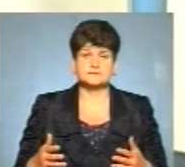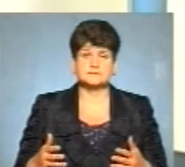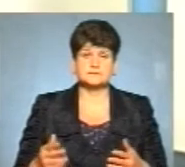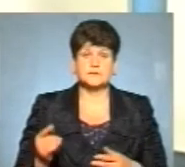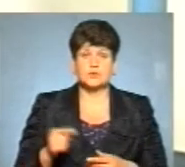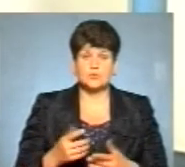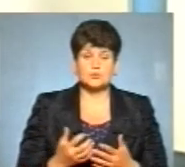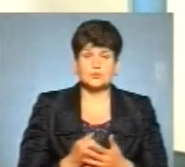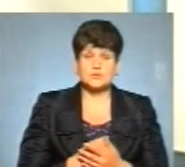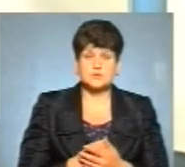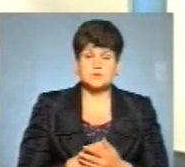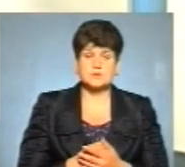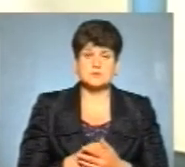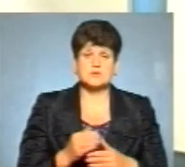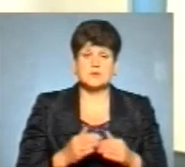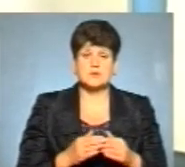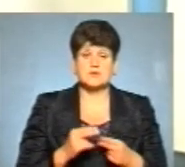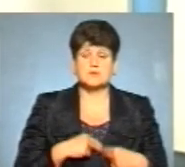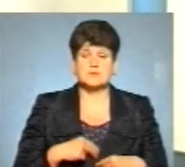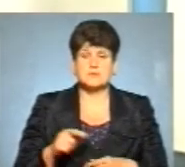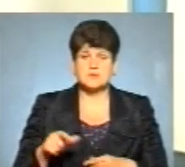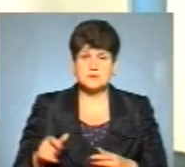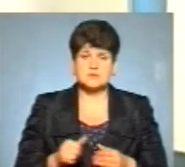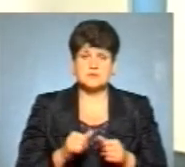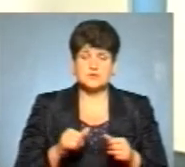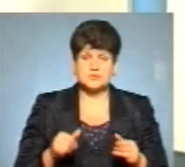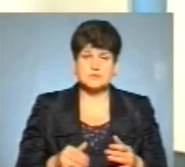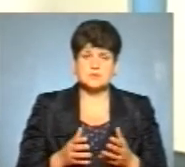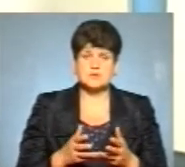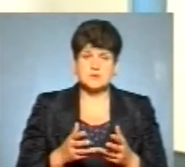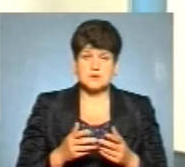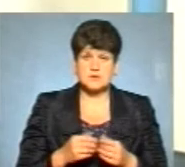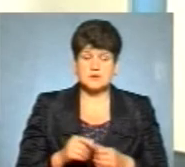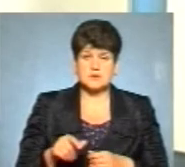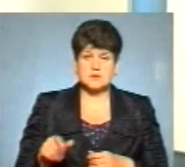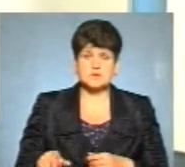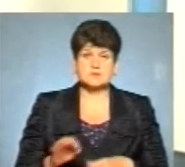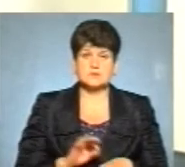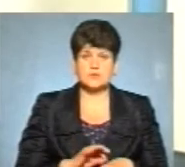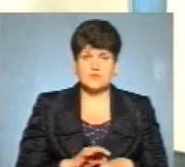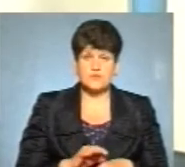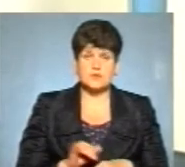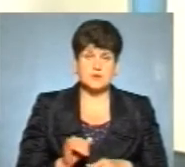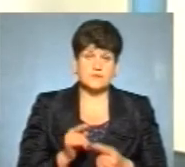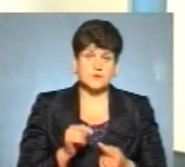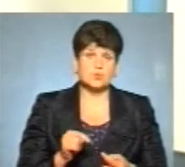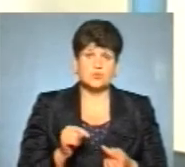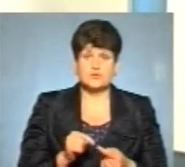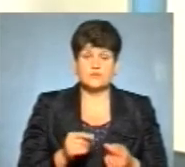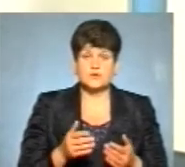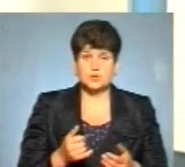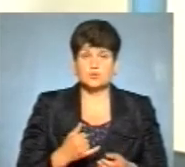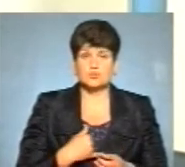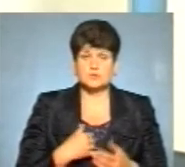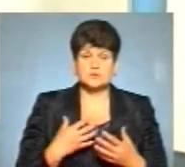То виходить, що і кадри, тобто зростає кількість хворих у відділенні, відповідно у нас